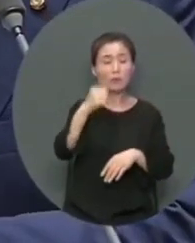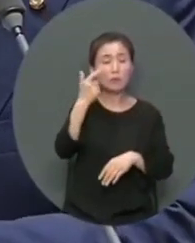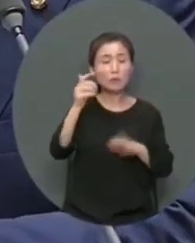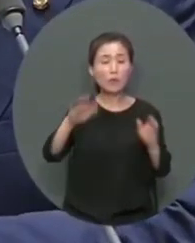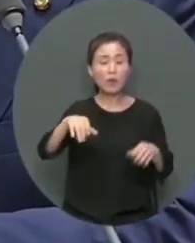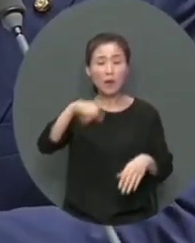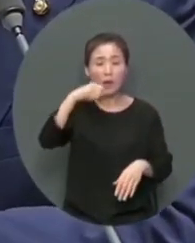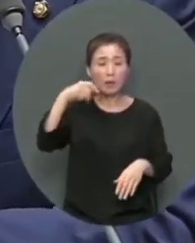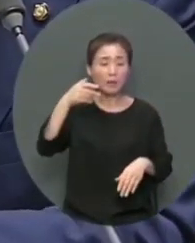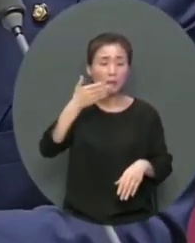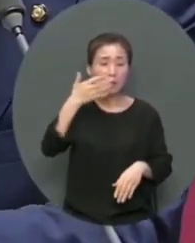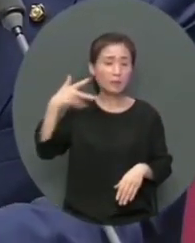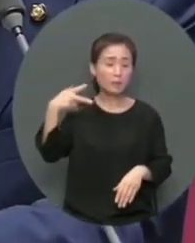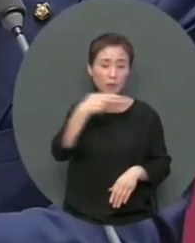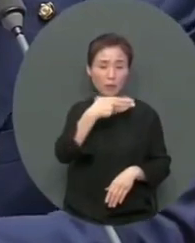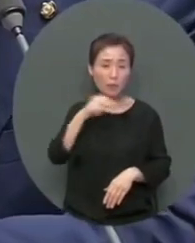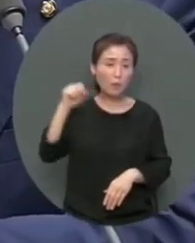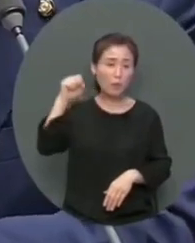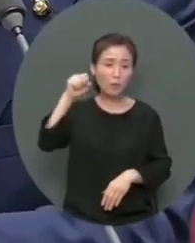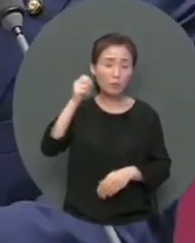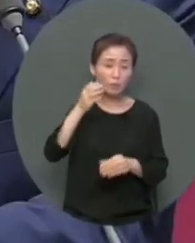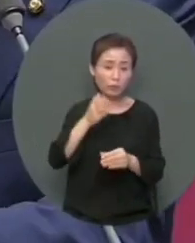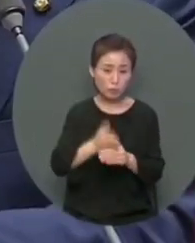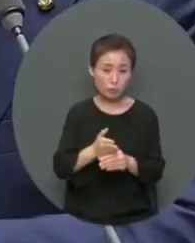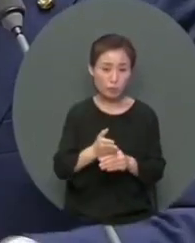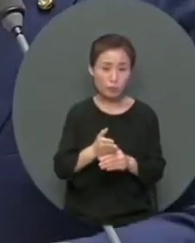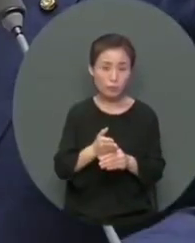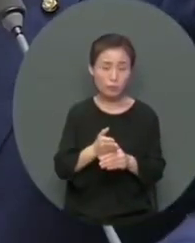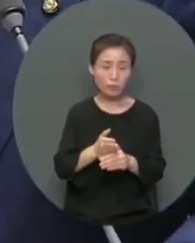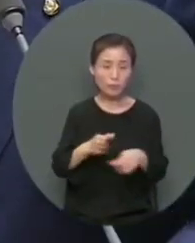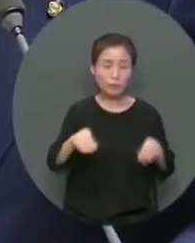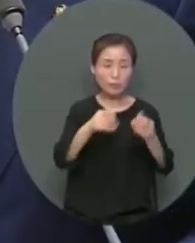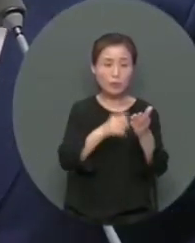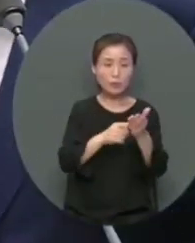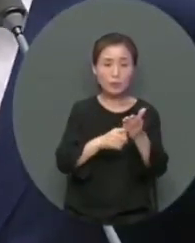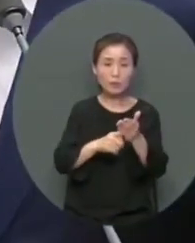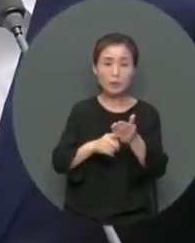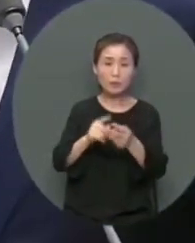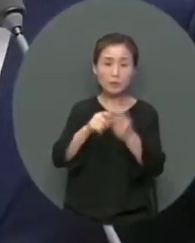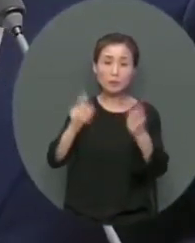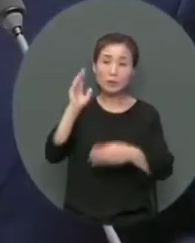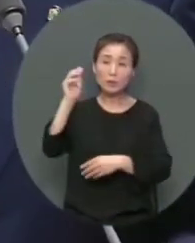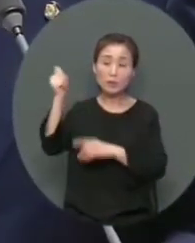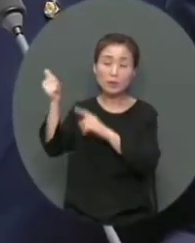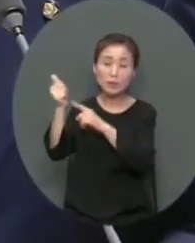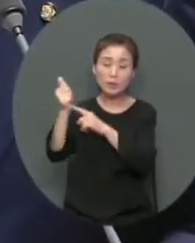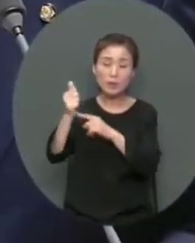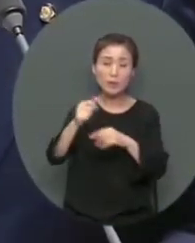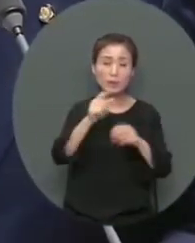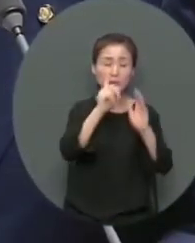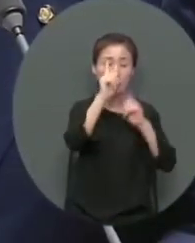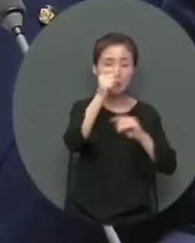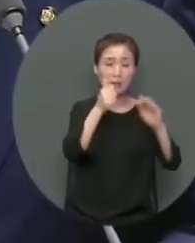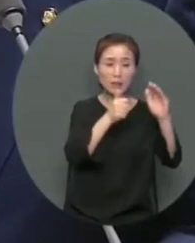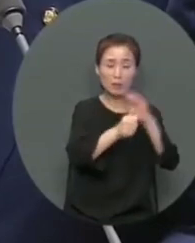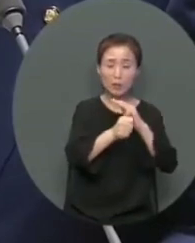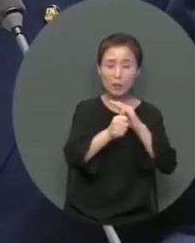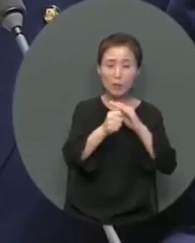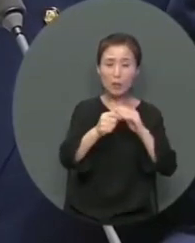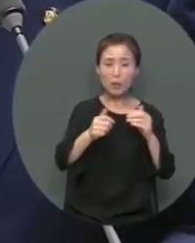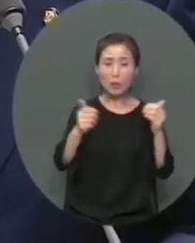혹시 총리께서 윤 대통령께 이 대표와 회담을 건의할 생각은 있으십니까?